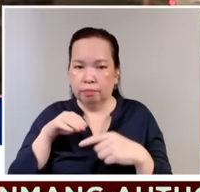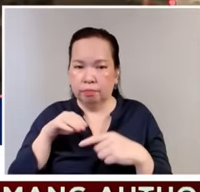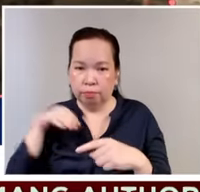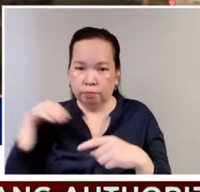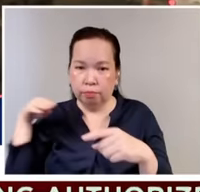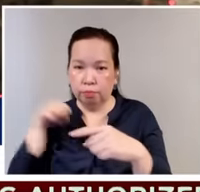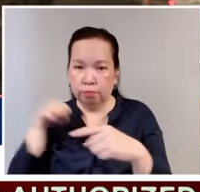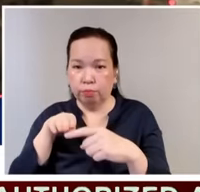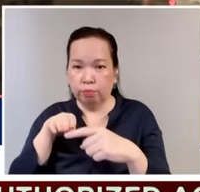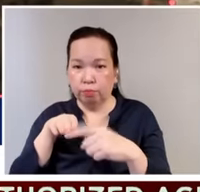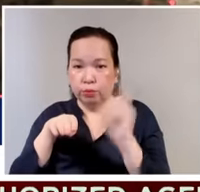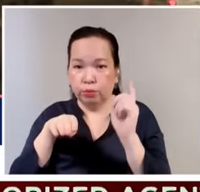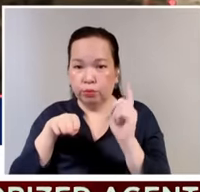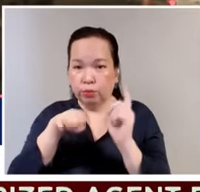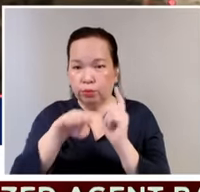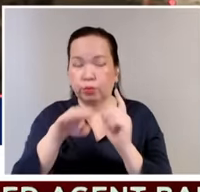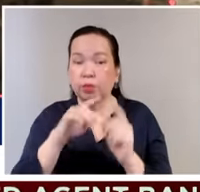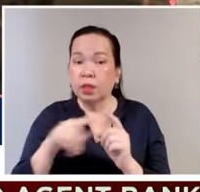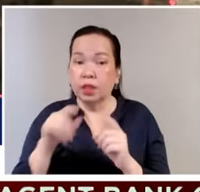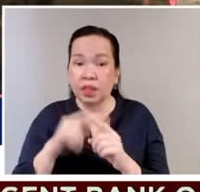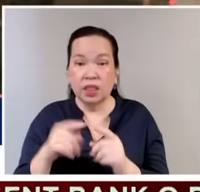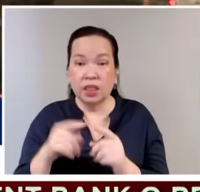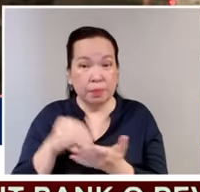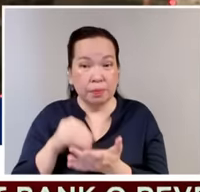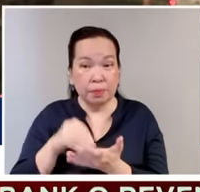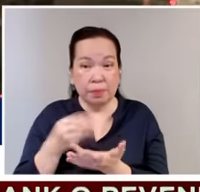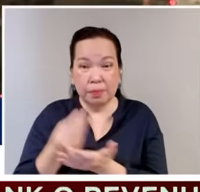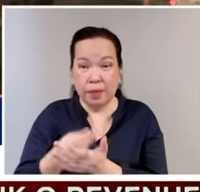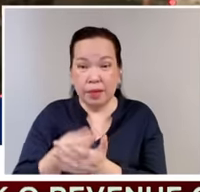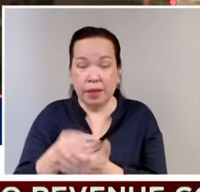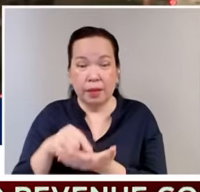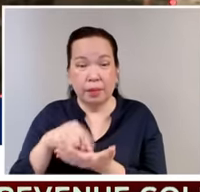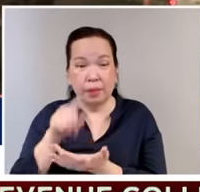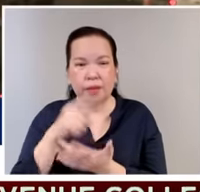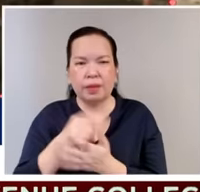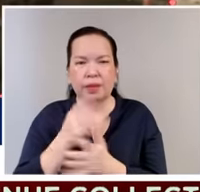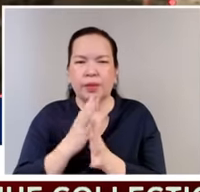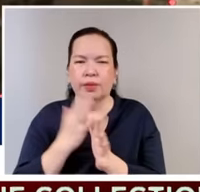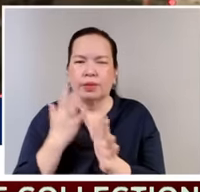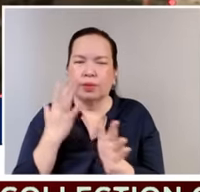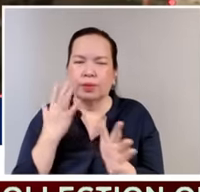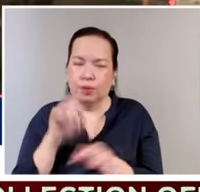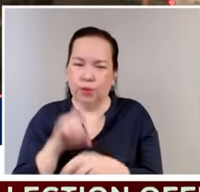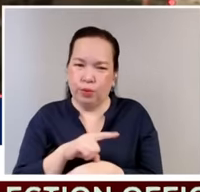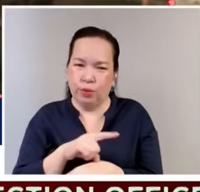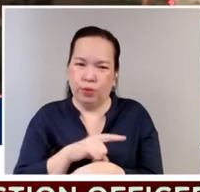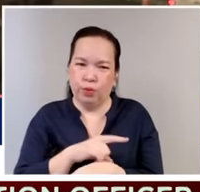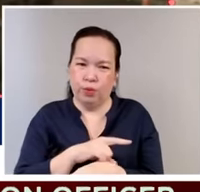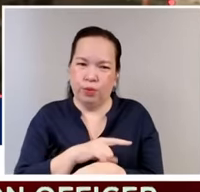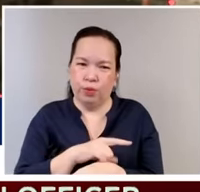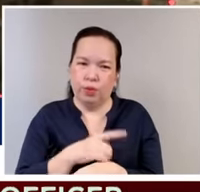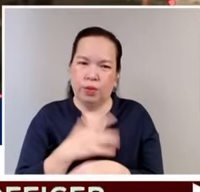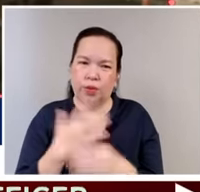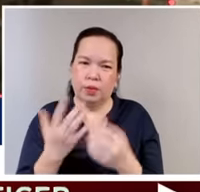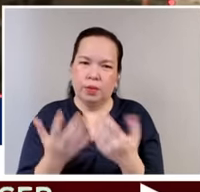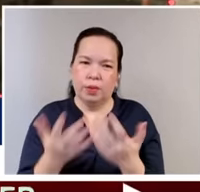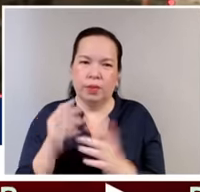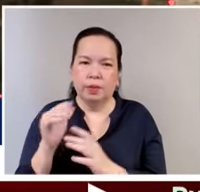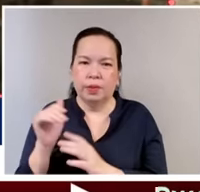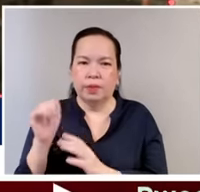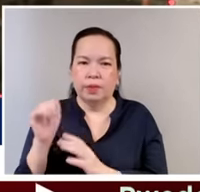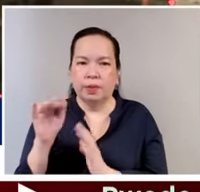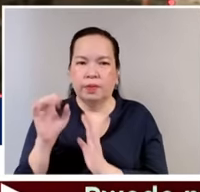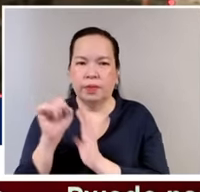Pero kung ang inyong transaksyon ay cash pa rin, kinakailangan po na pumila ng mas mahaba-haba dahil kukonsumo kayo ng nasa 15 seconds sa